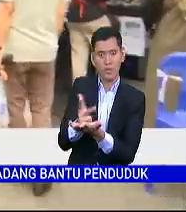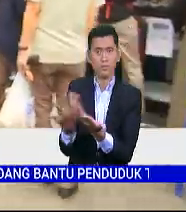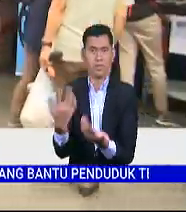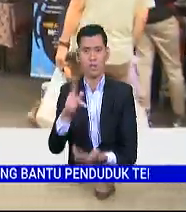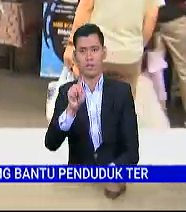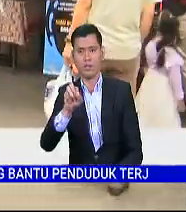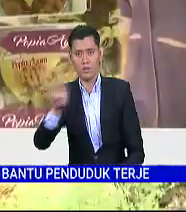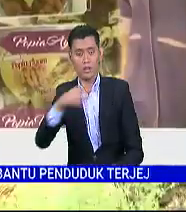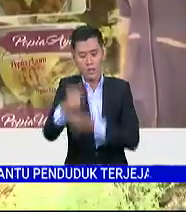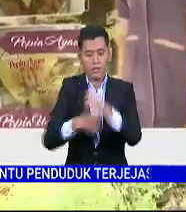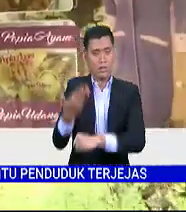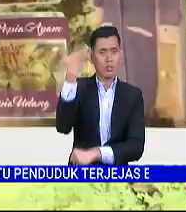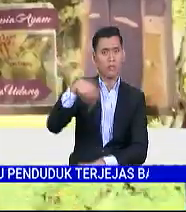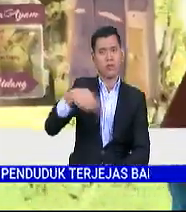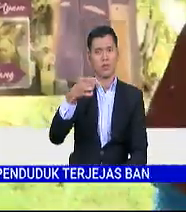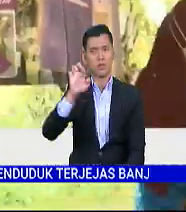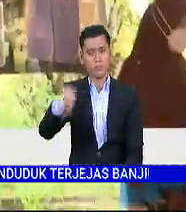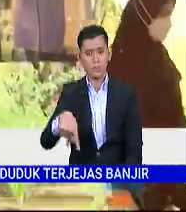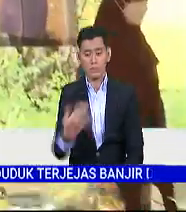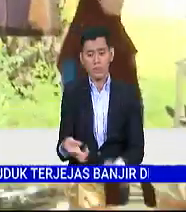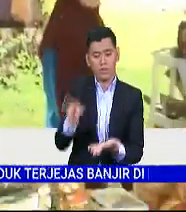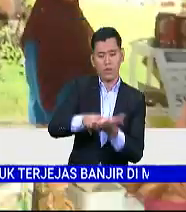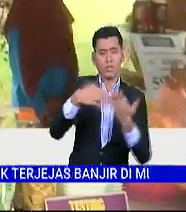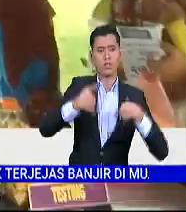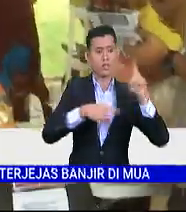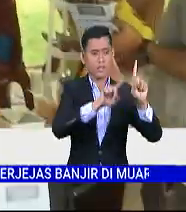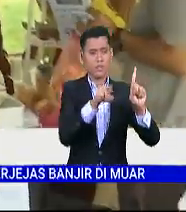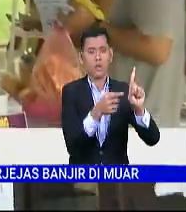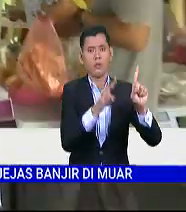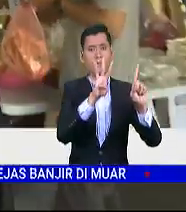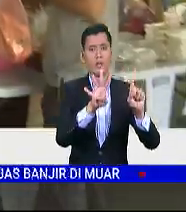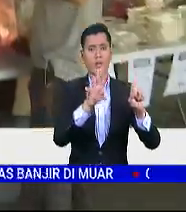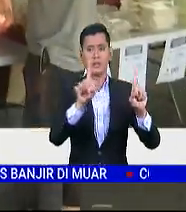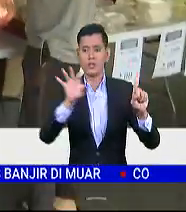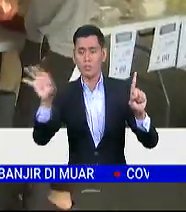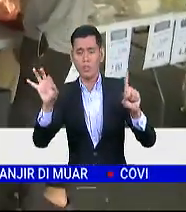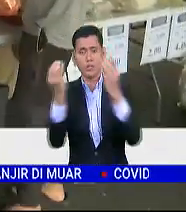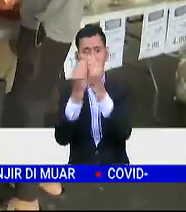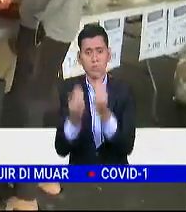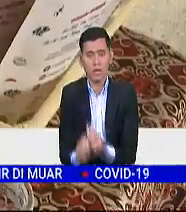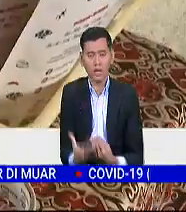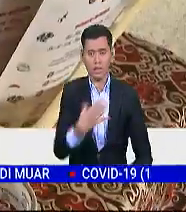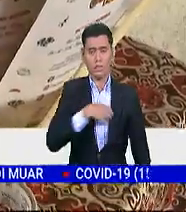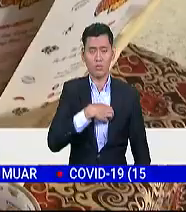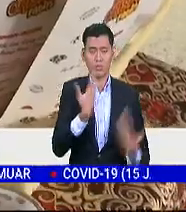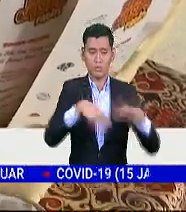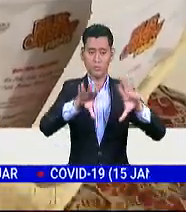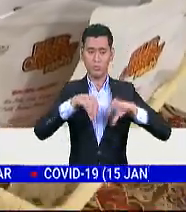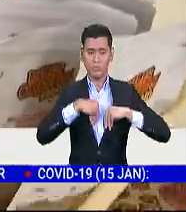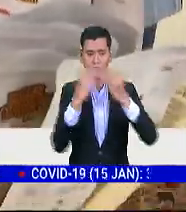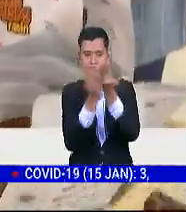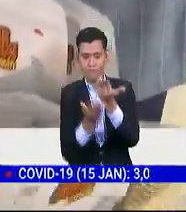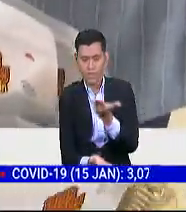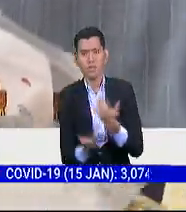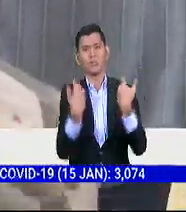Tawau. Tahun lalu, KPDN-HEP merekodkan 1,419 jumlah aduan. Ditanya mengenai